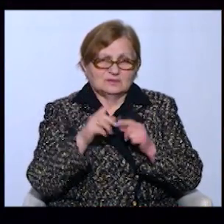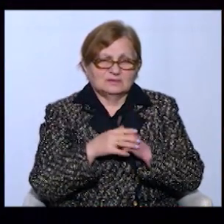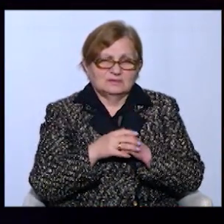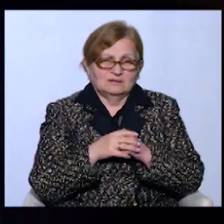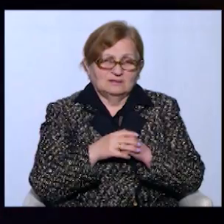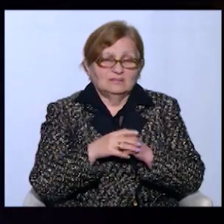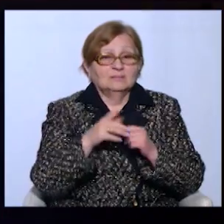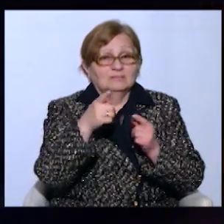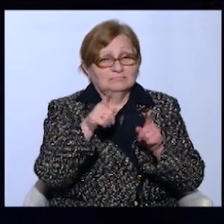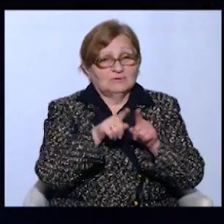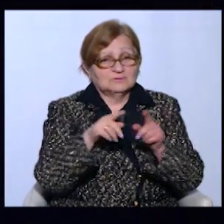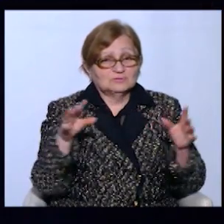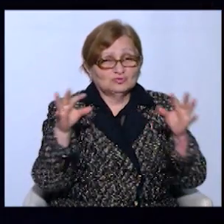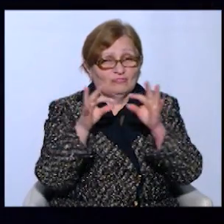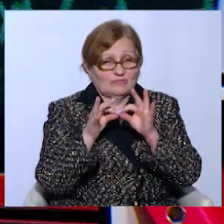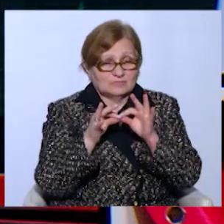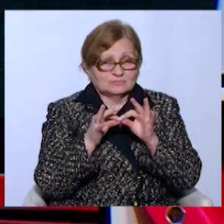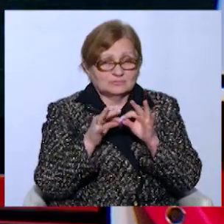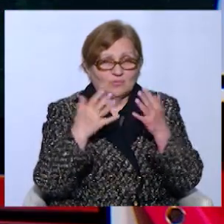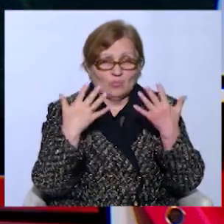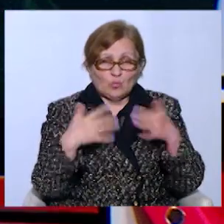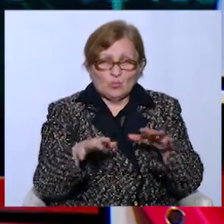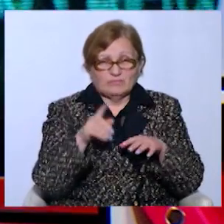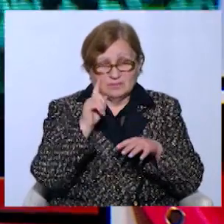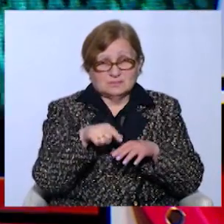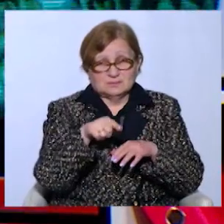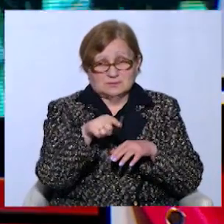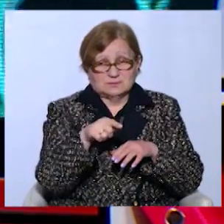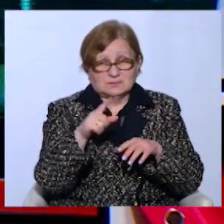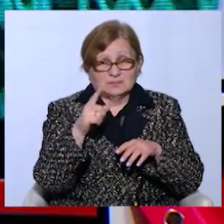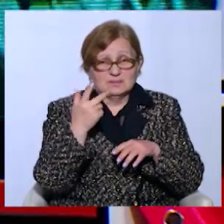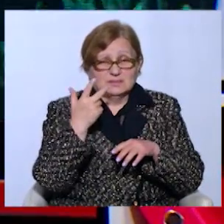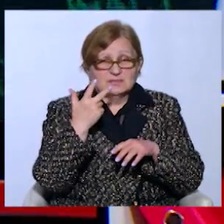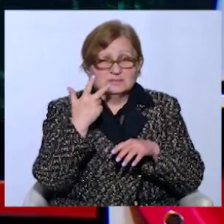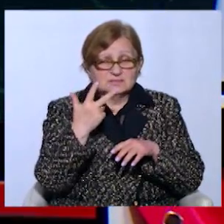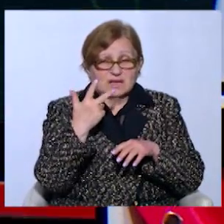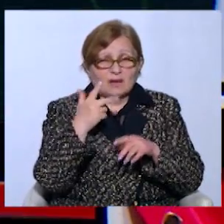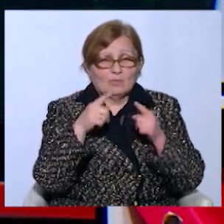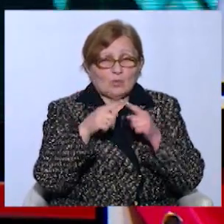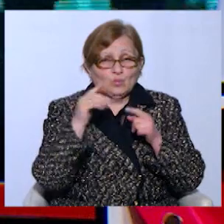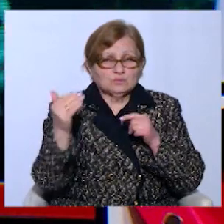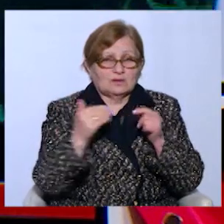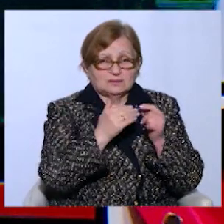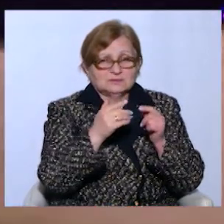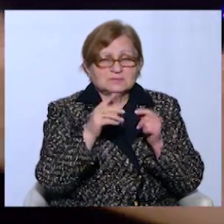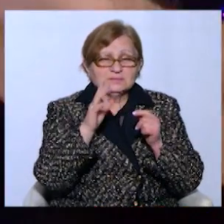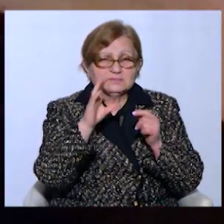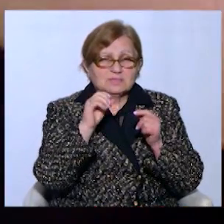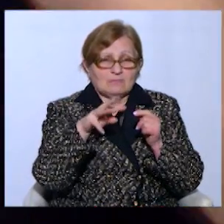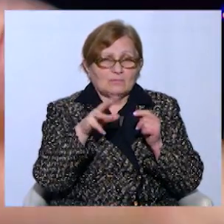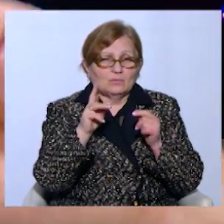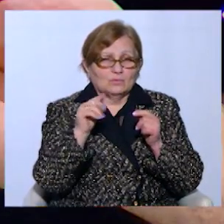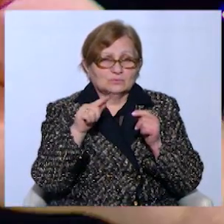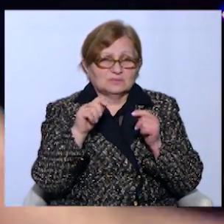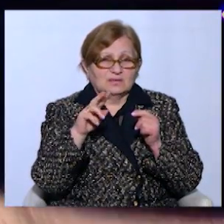აი ასე შევაერთო, ეს უკვე იცით თქვენ რა ქვიათ ამ ფიგურას. დიახ, სამკუთხედი ქვია, ხომ? ის